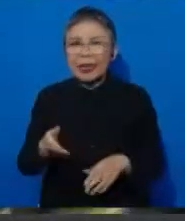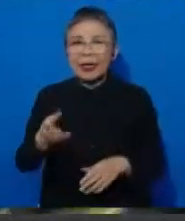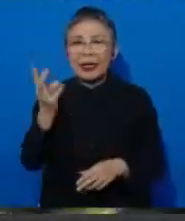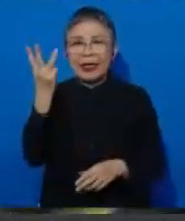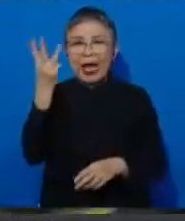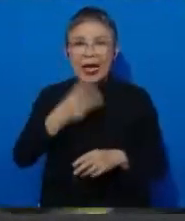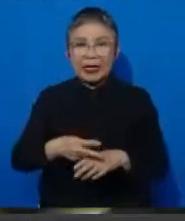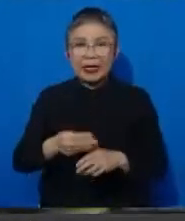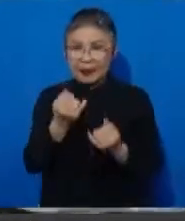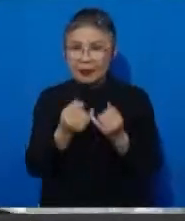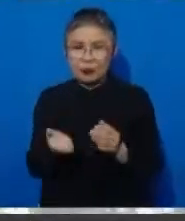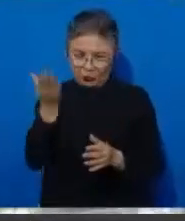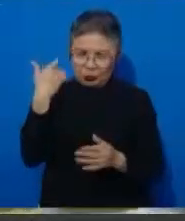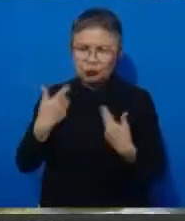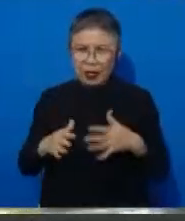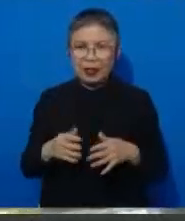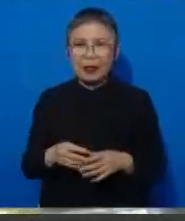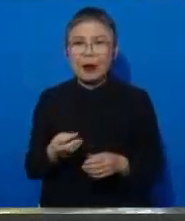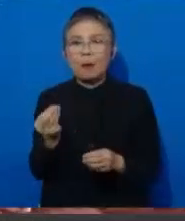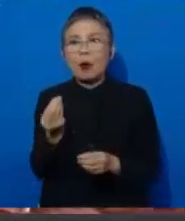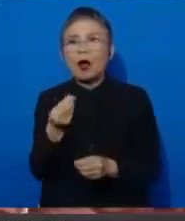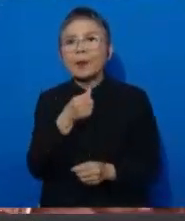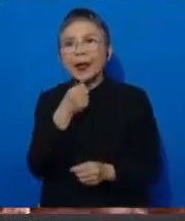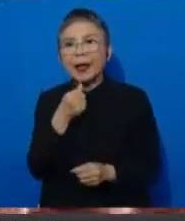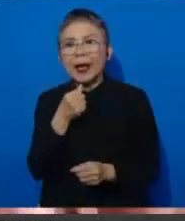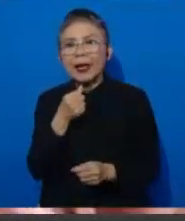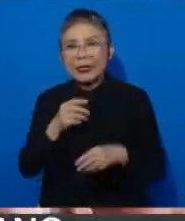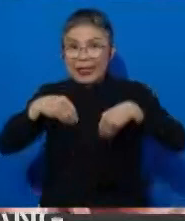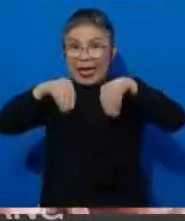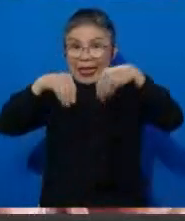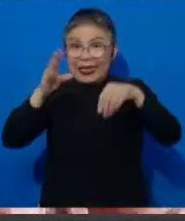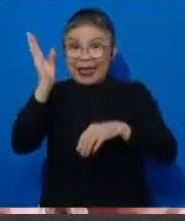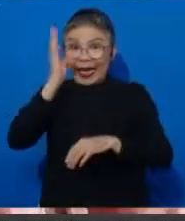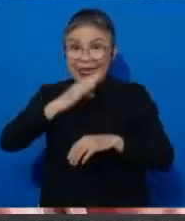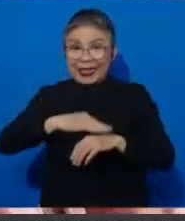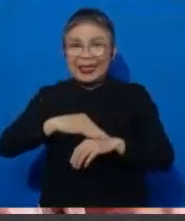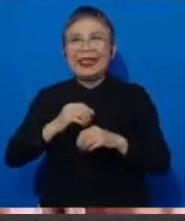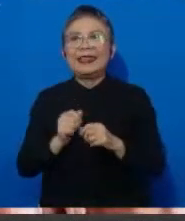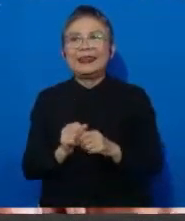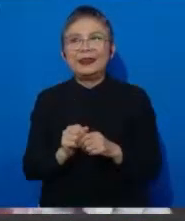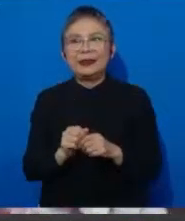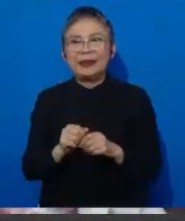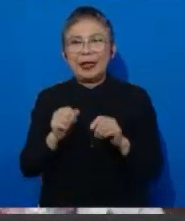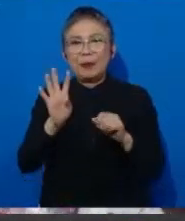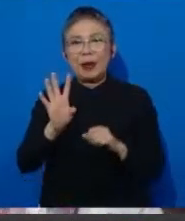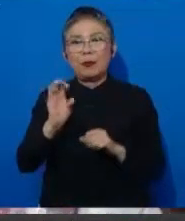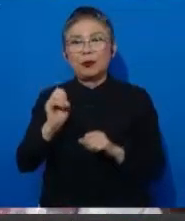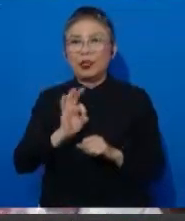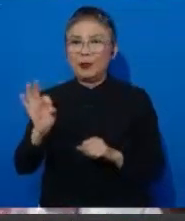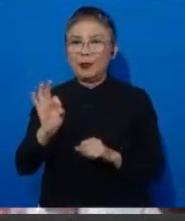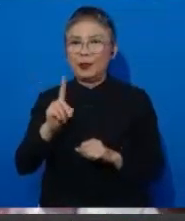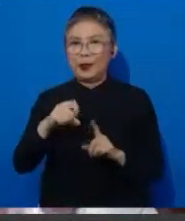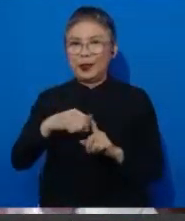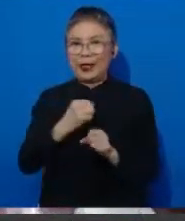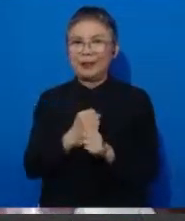3 hari terakhir. Sedangkan untuk harga bawang merah dari harga Rp35.000 per kilogram, kini naik menjadi Rp40.000 per